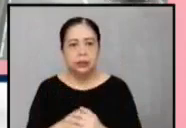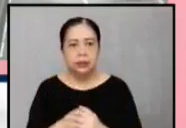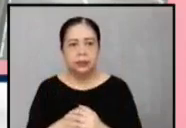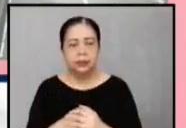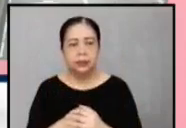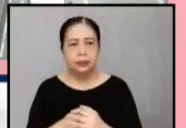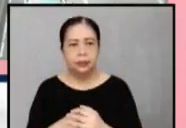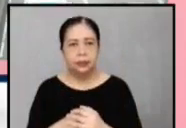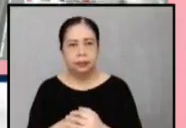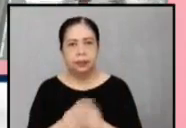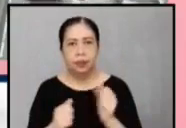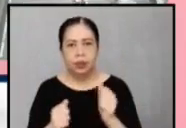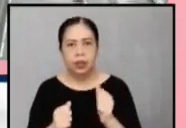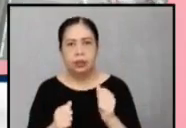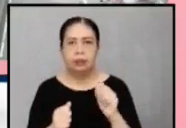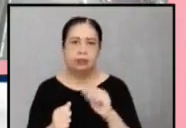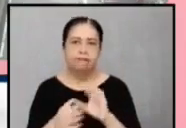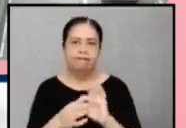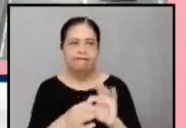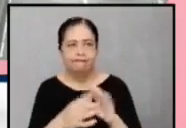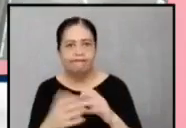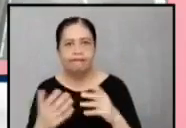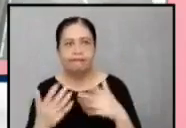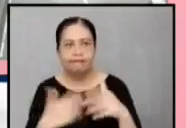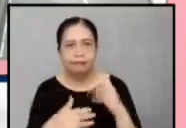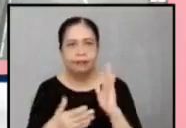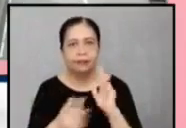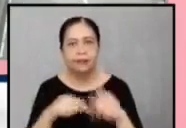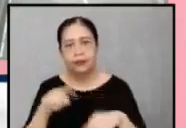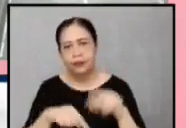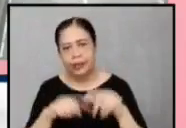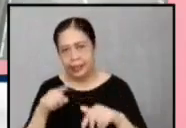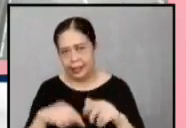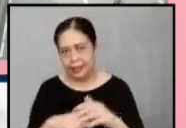maging alay tayo sa lahat ng... We have to be friendly